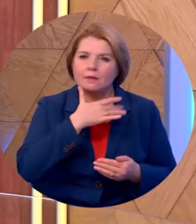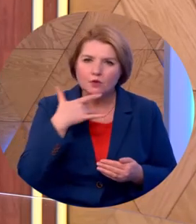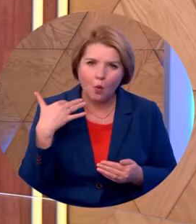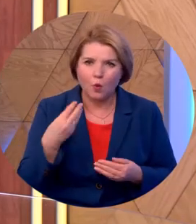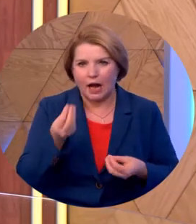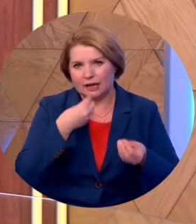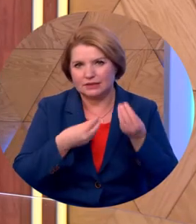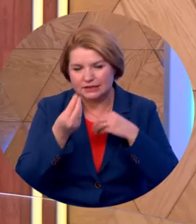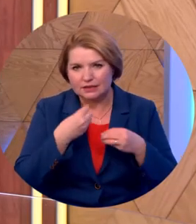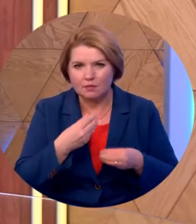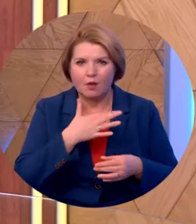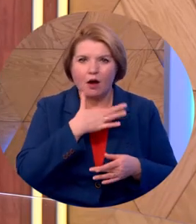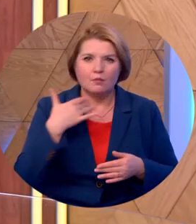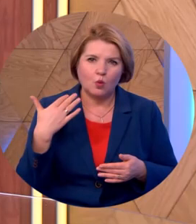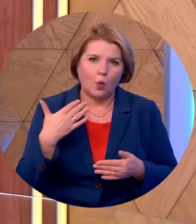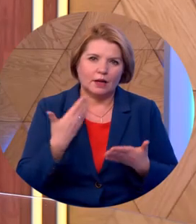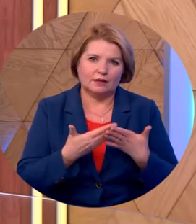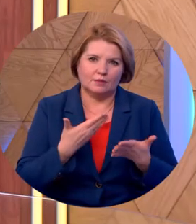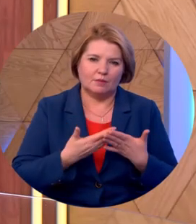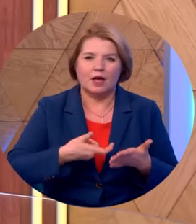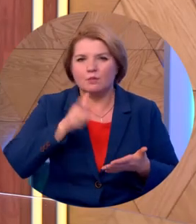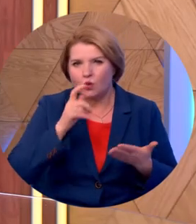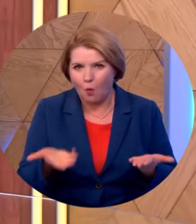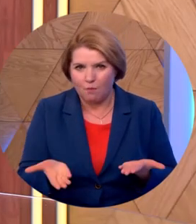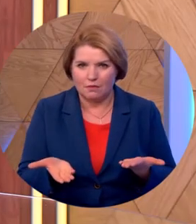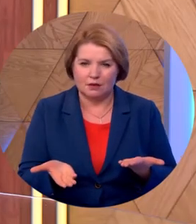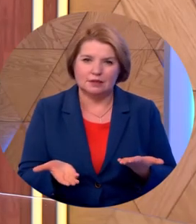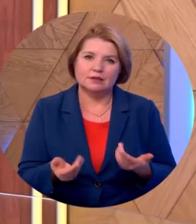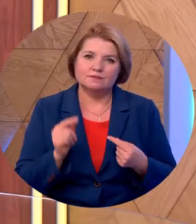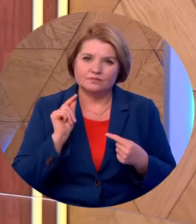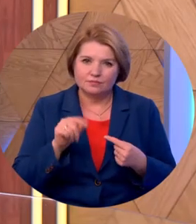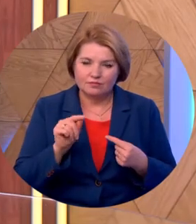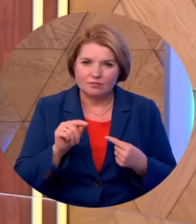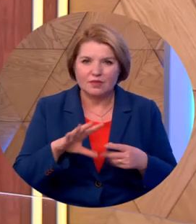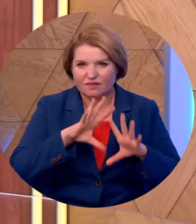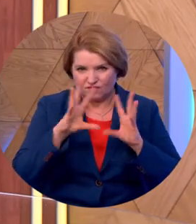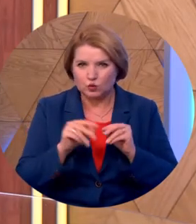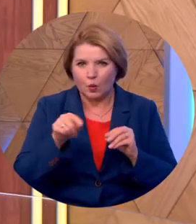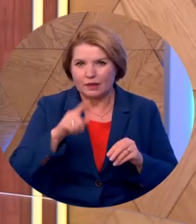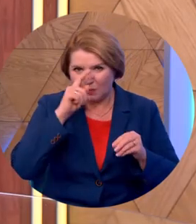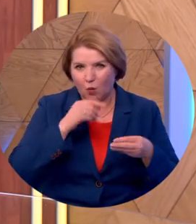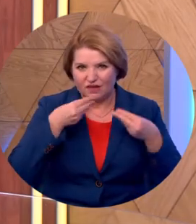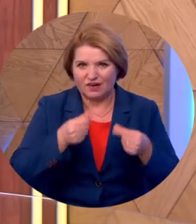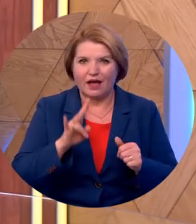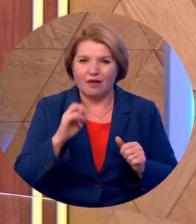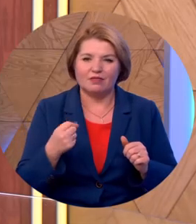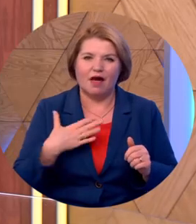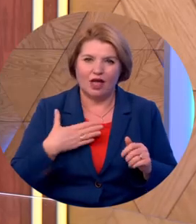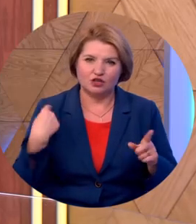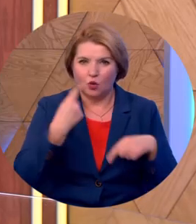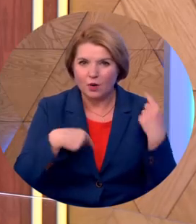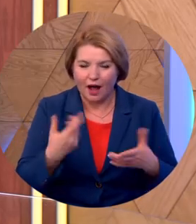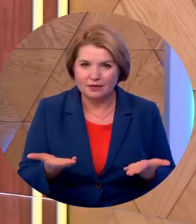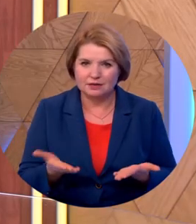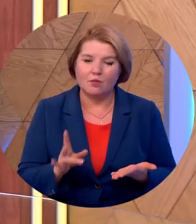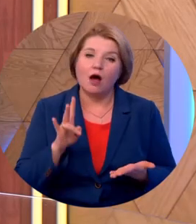даже пьём Ну я Напоминаю что это очень сильно бьёт по нашему организму и вообще в принципе не рекомендуется это делать никому но тем не